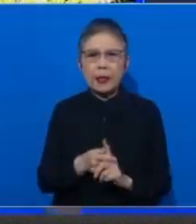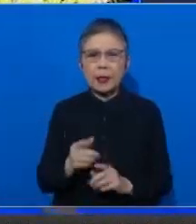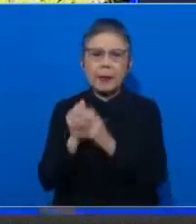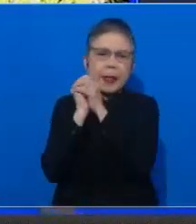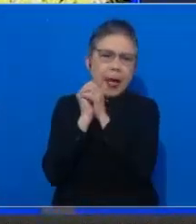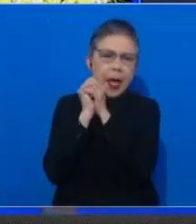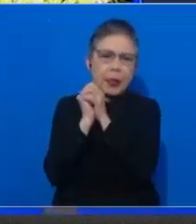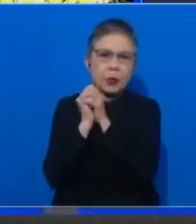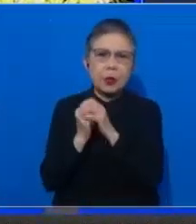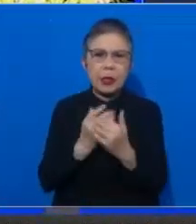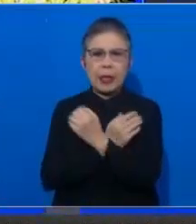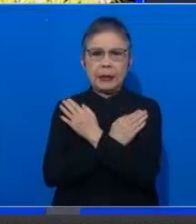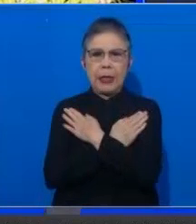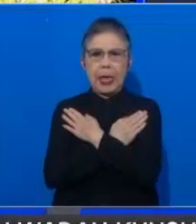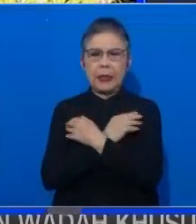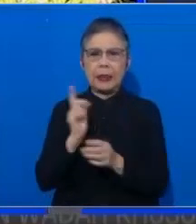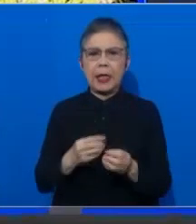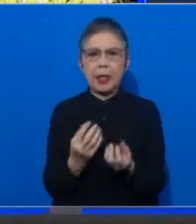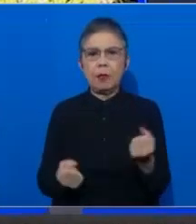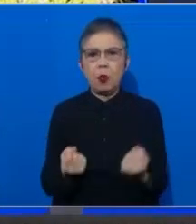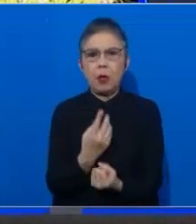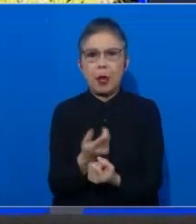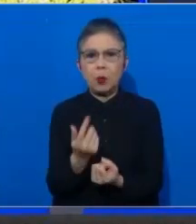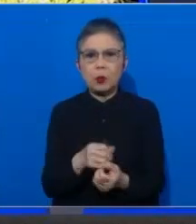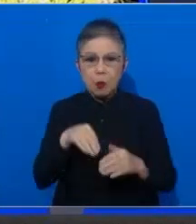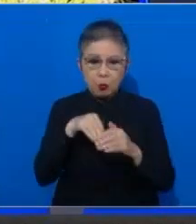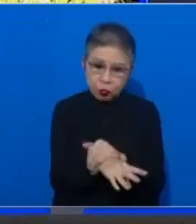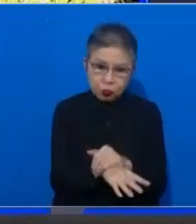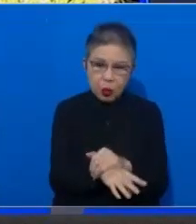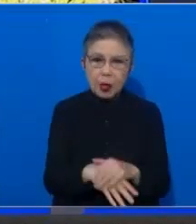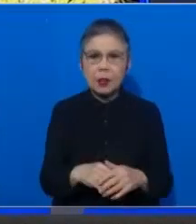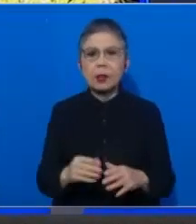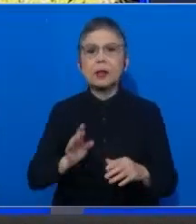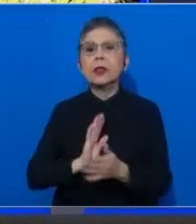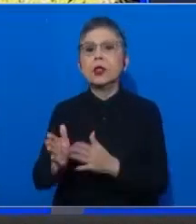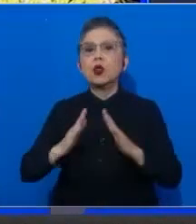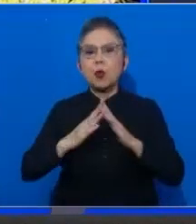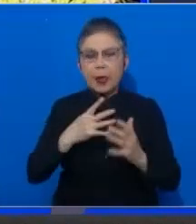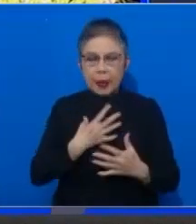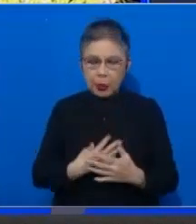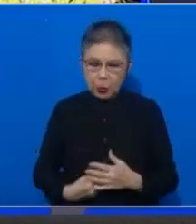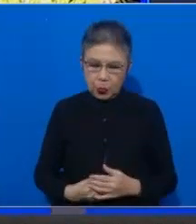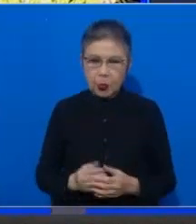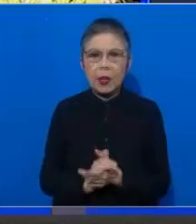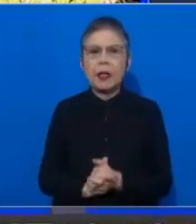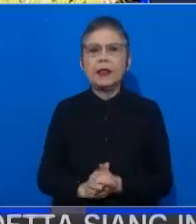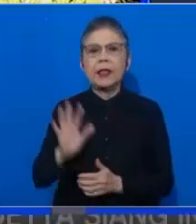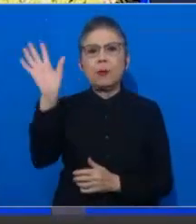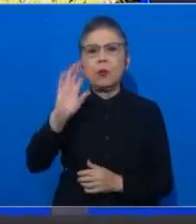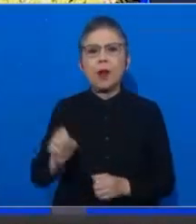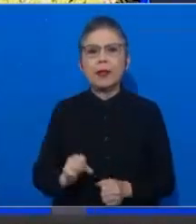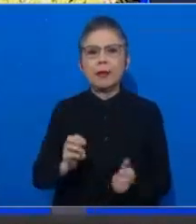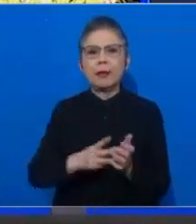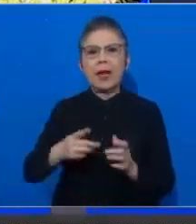menandu keranda jenazah dari mobil ambulans yang terperosok menuju rumah duka di Desa Pulau Baru, Kabupaten